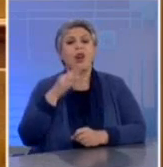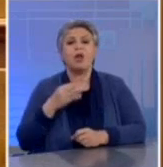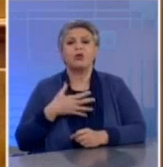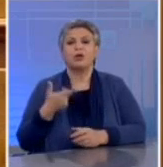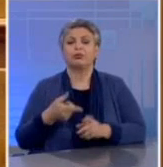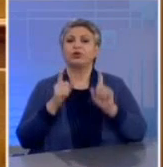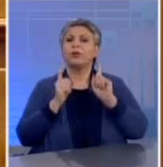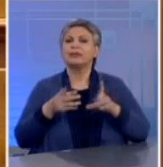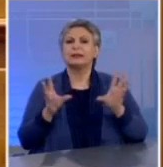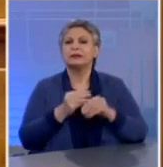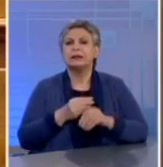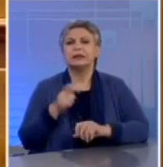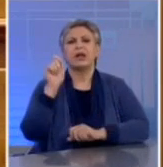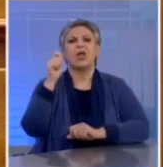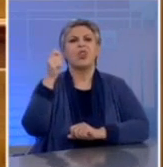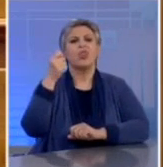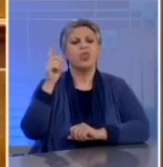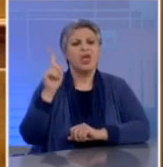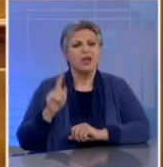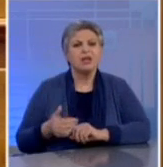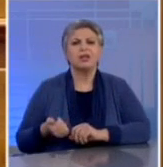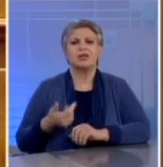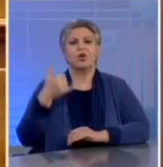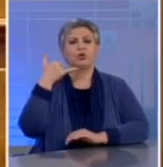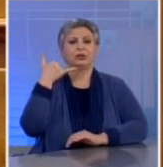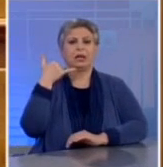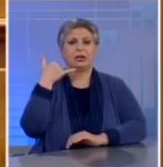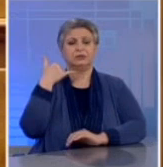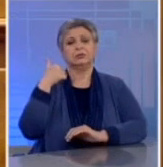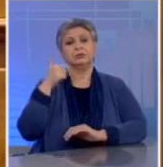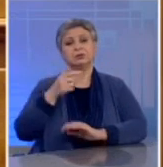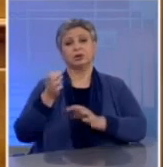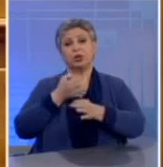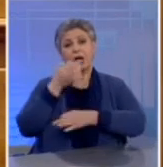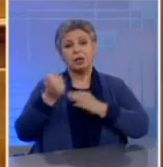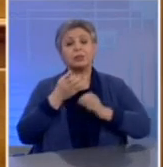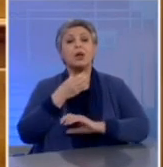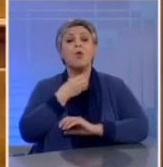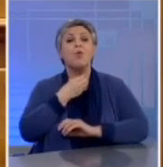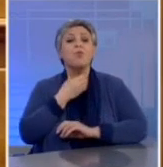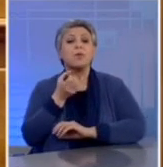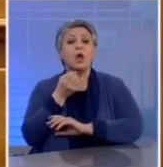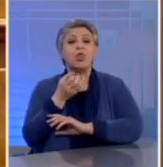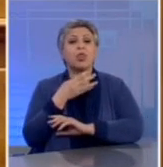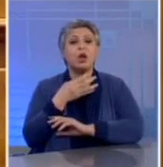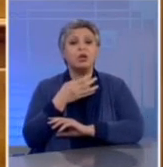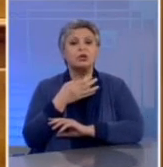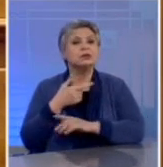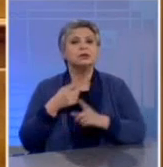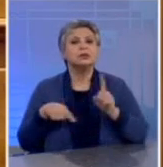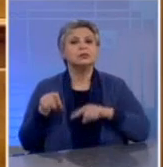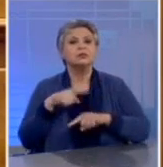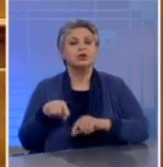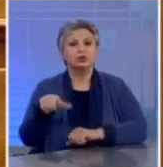ΟΤΕ. Και ανετράπει από συγκεκριμένο συνωμότη και προδότη της παρατάξεως τότε, τον κύριο Αντώνη